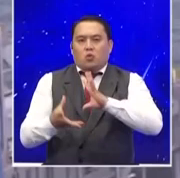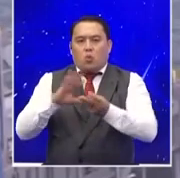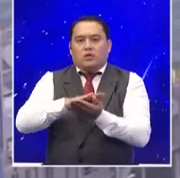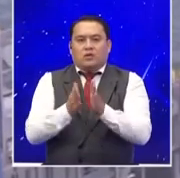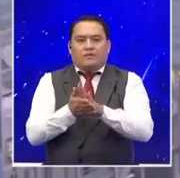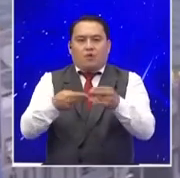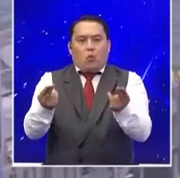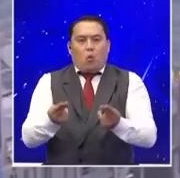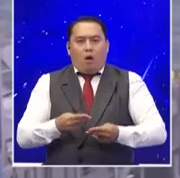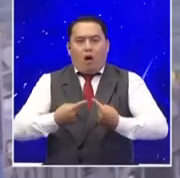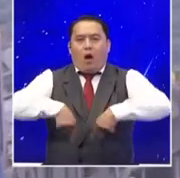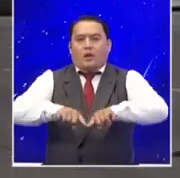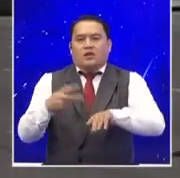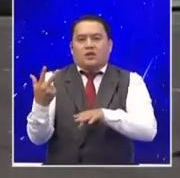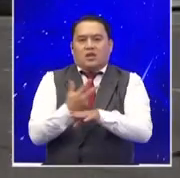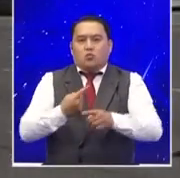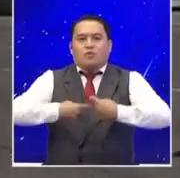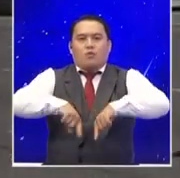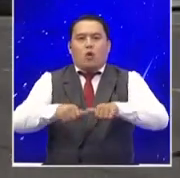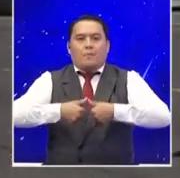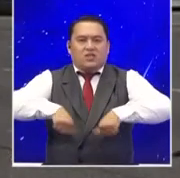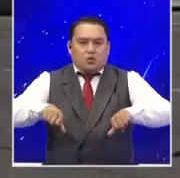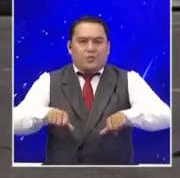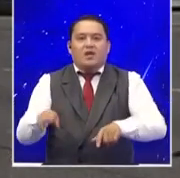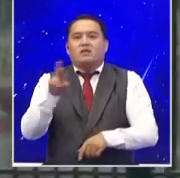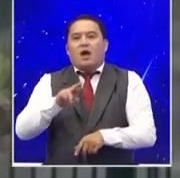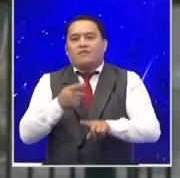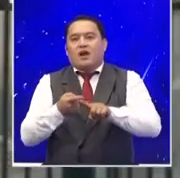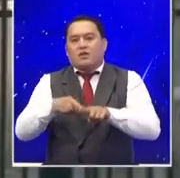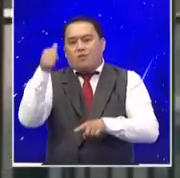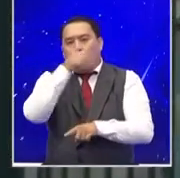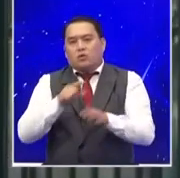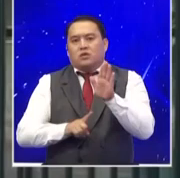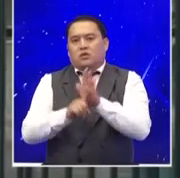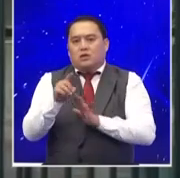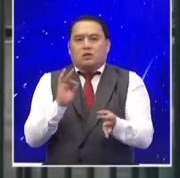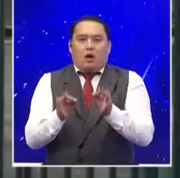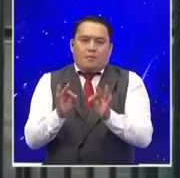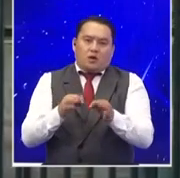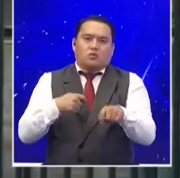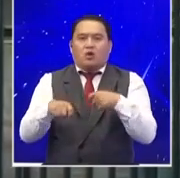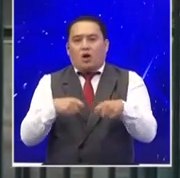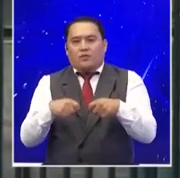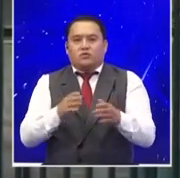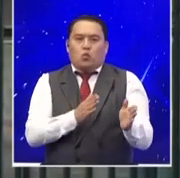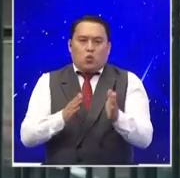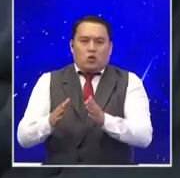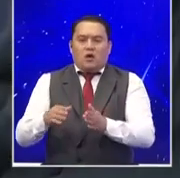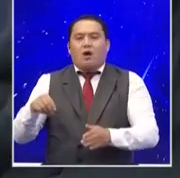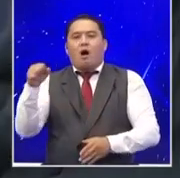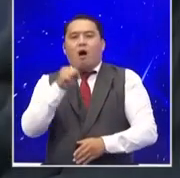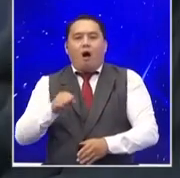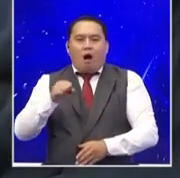соглашению, ВТО образовали третейскую арбитражную комиссию. В январе этого года стороны начали нормализацию торговых отношений. Однако в